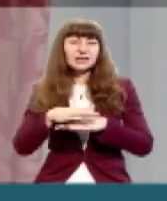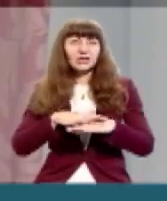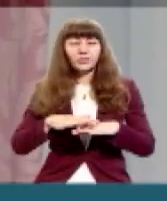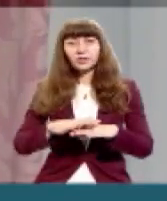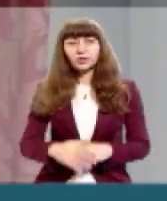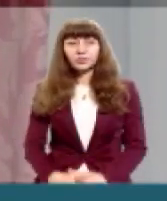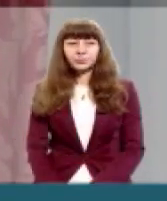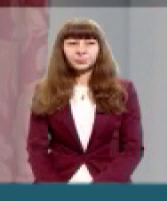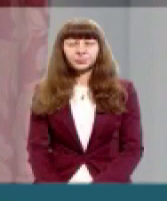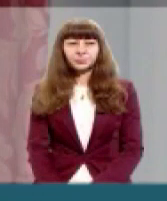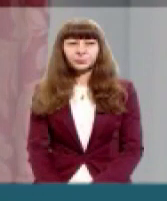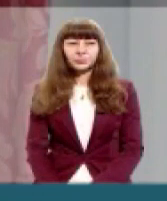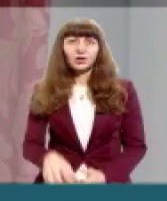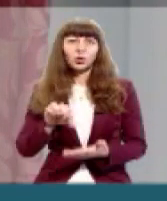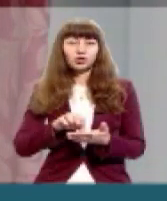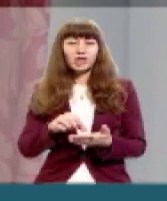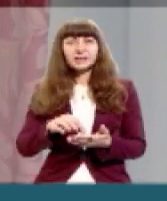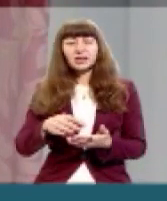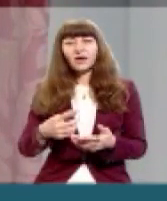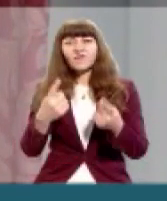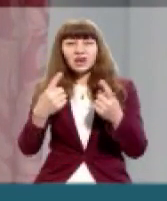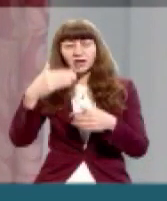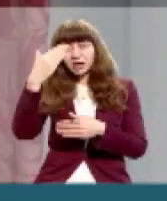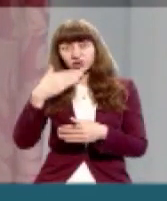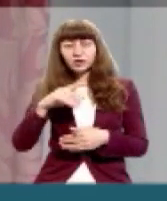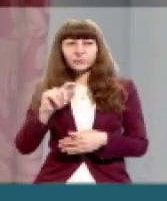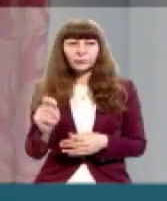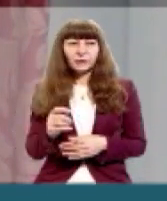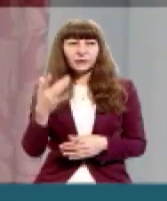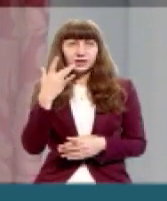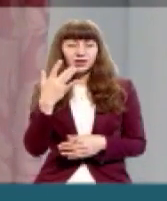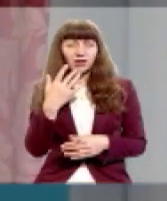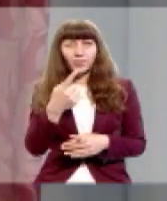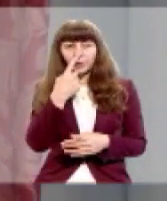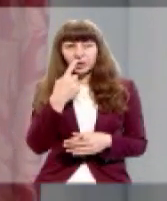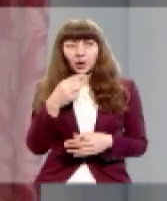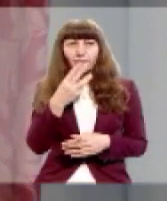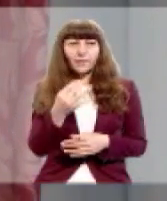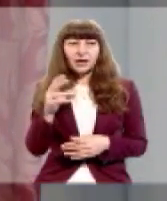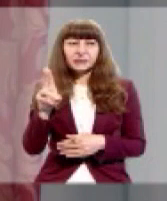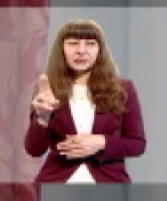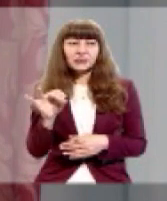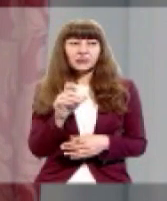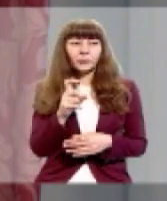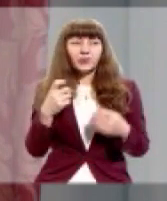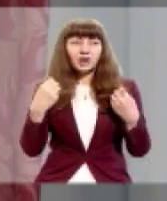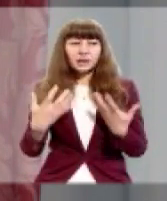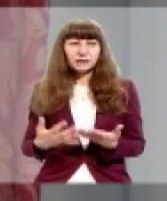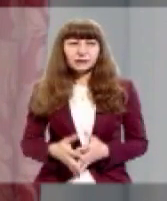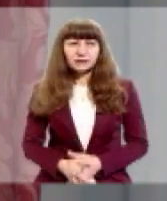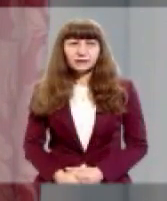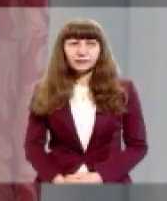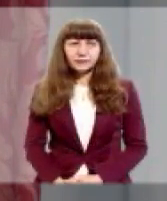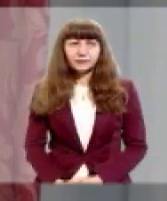подвигов участников Великой Отечественной войны. Мы всегда в канун майских праздников, отмечая День защитника